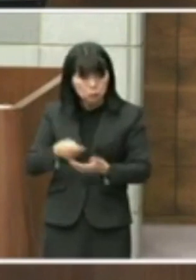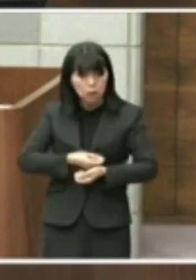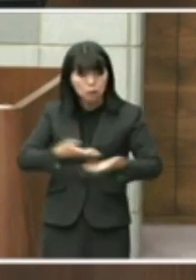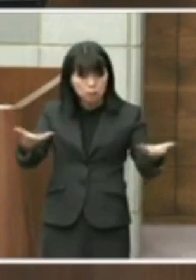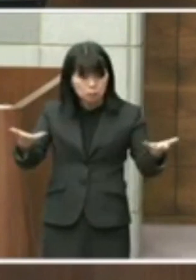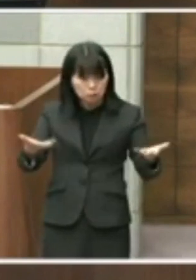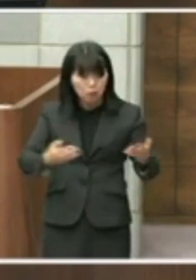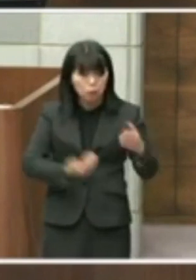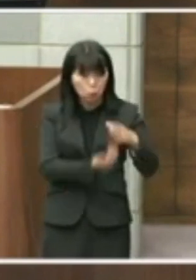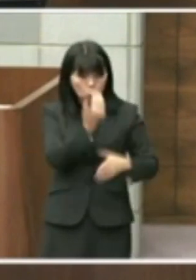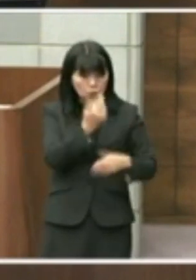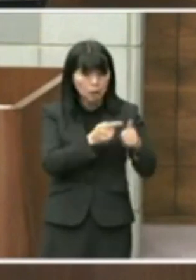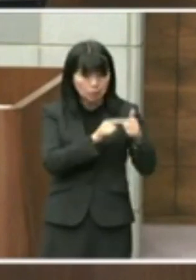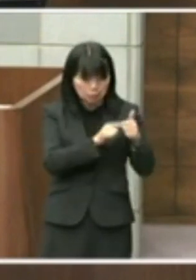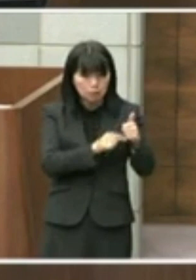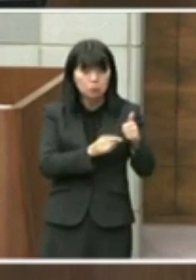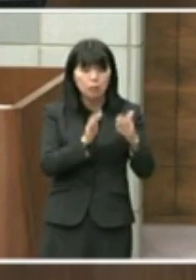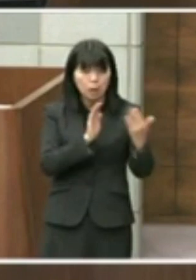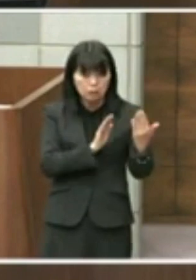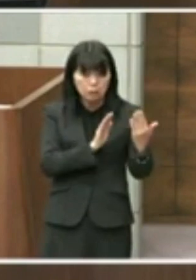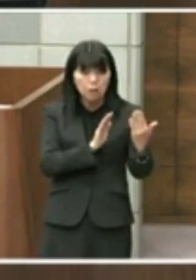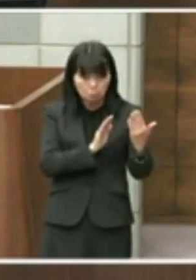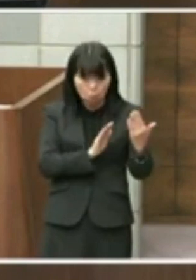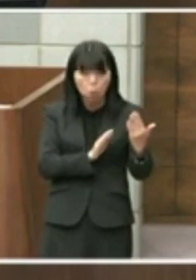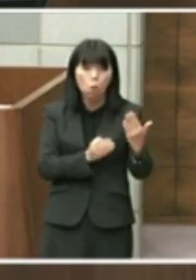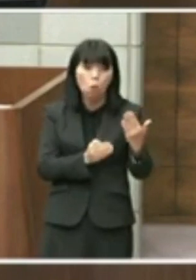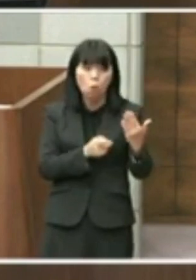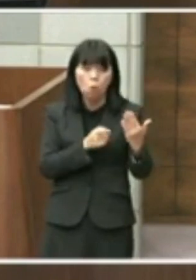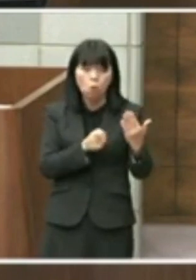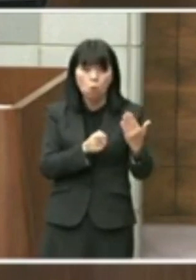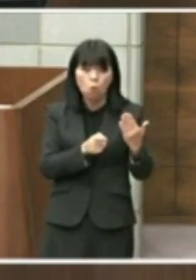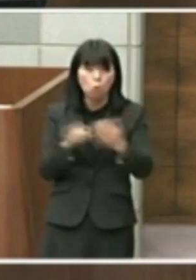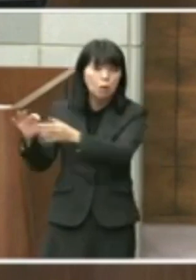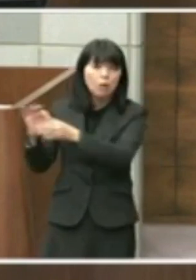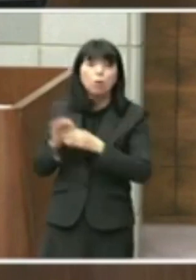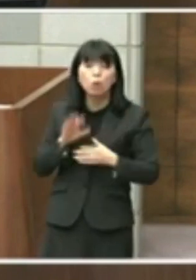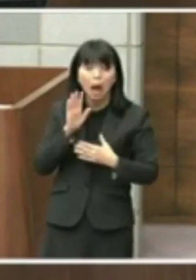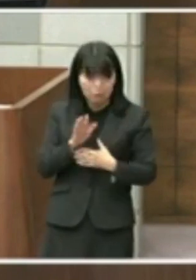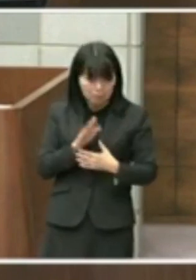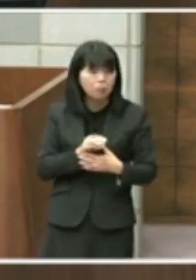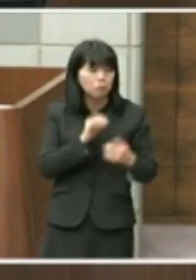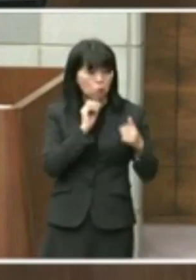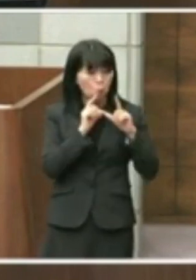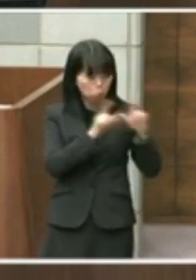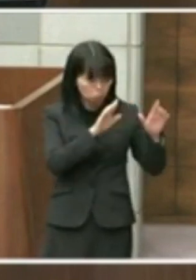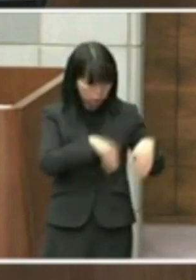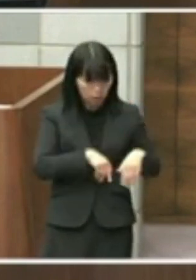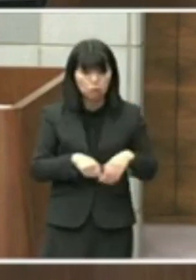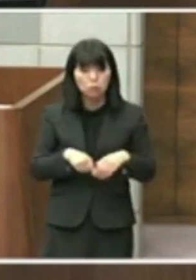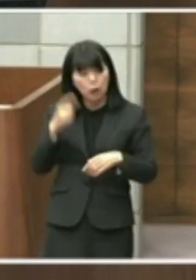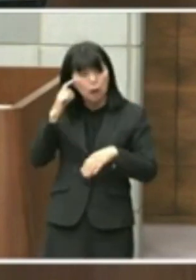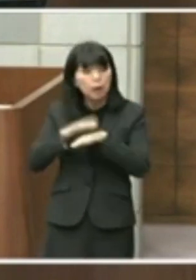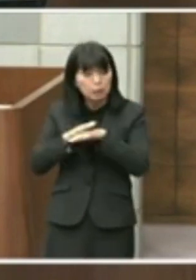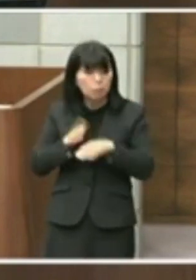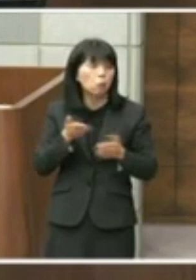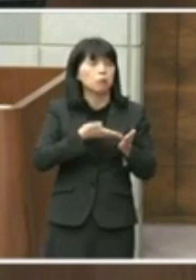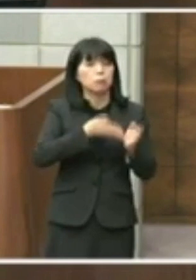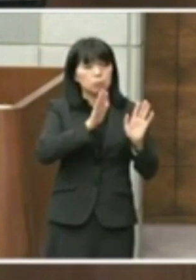しても、通報があった事実とともに、この見解をご説明しておるところでござい